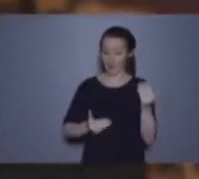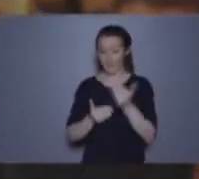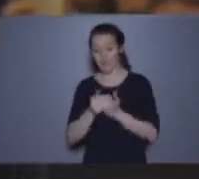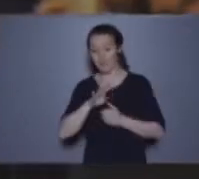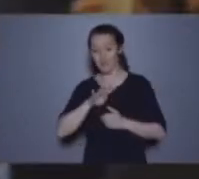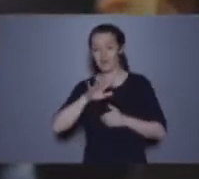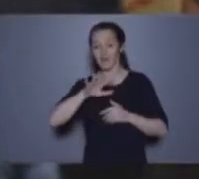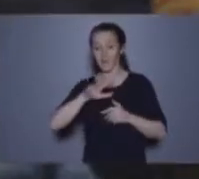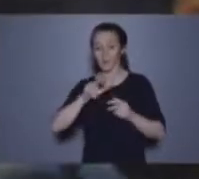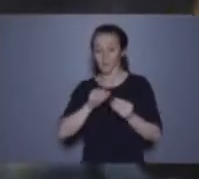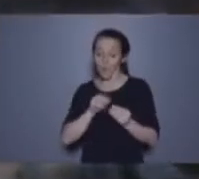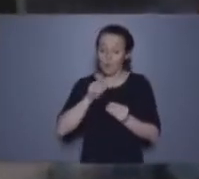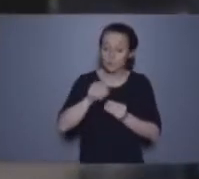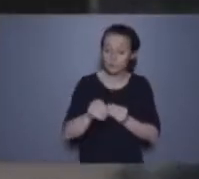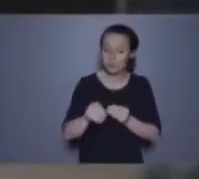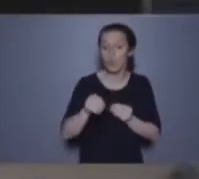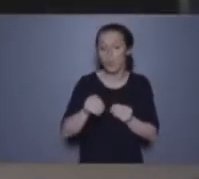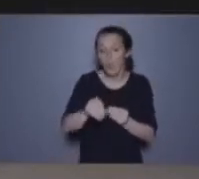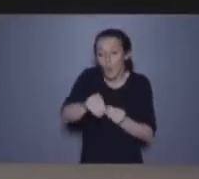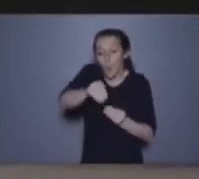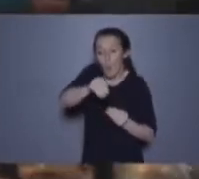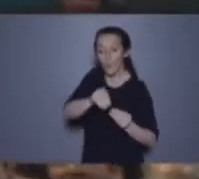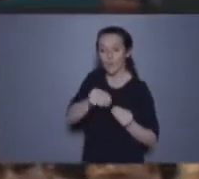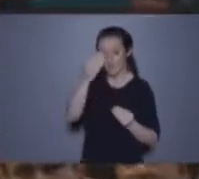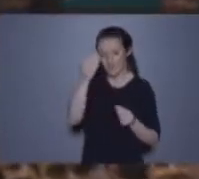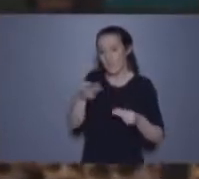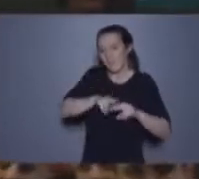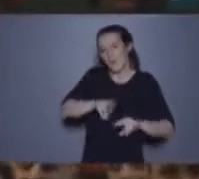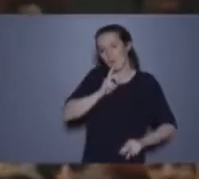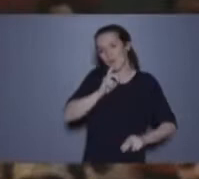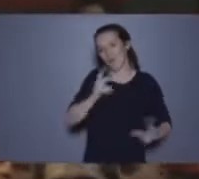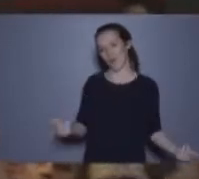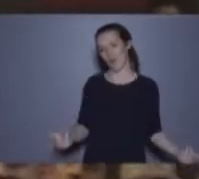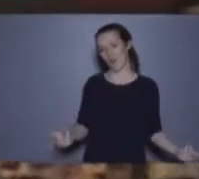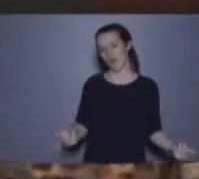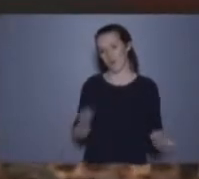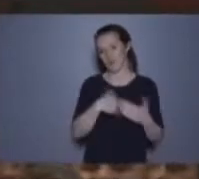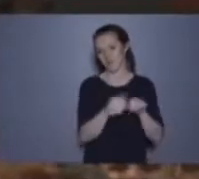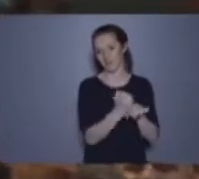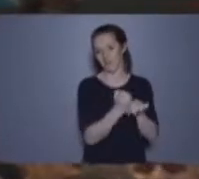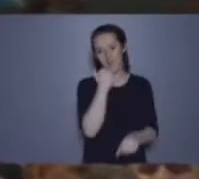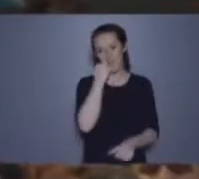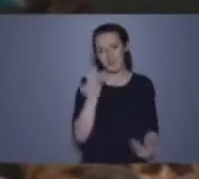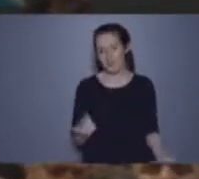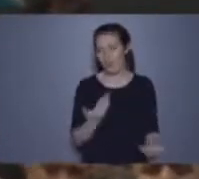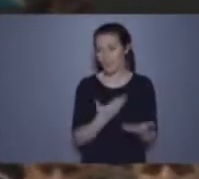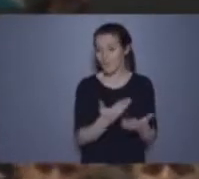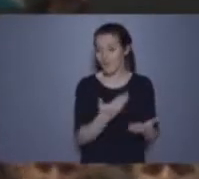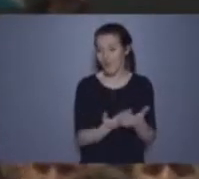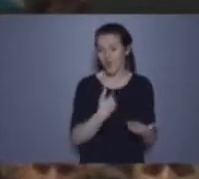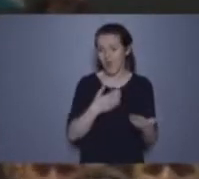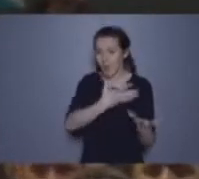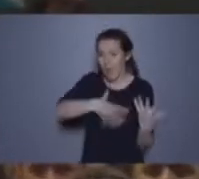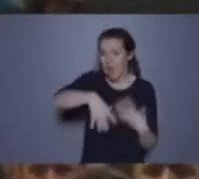à 41 si on n'est pas mort au bout de 25 ans sur un poste de travail pénible. Voilà en quoi c'est une